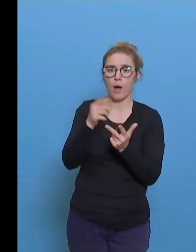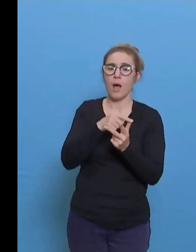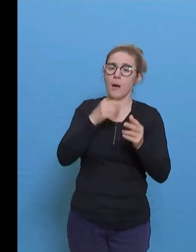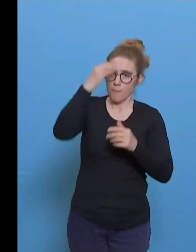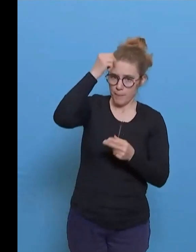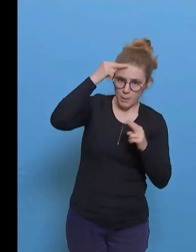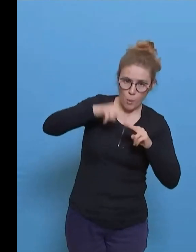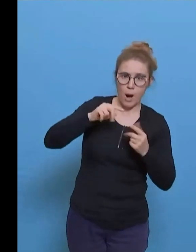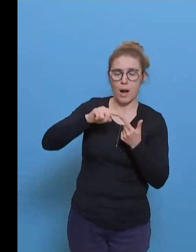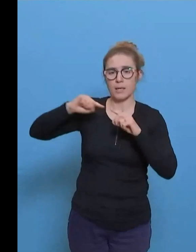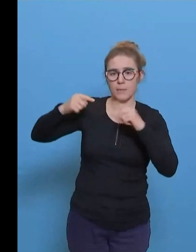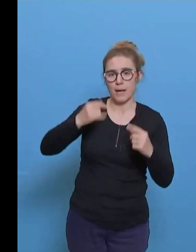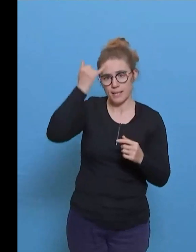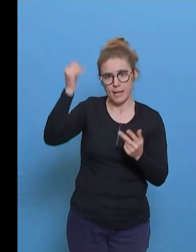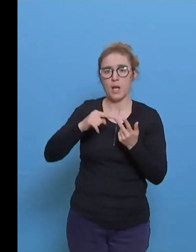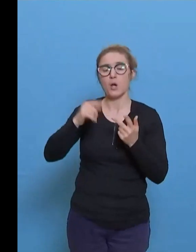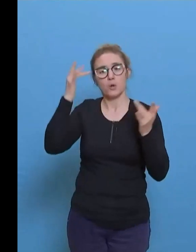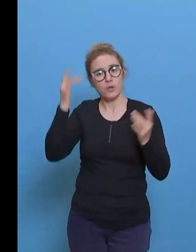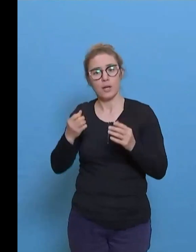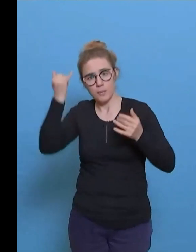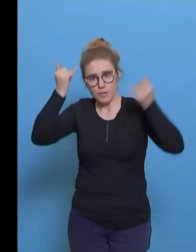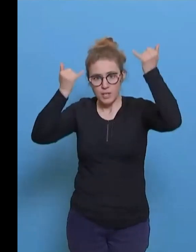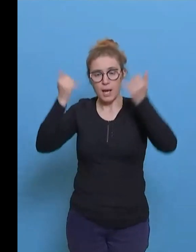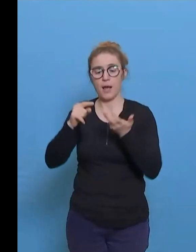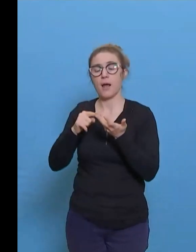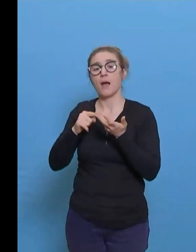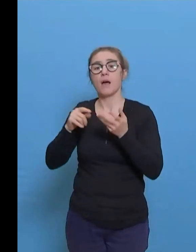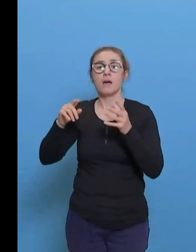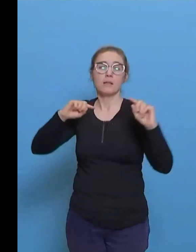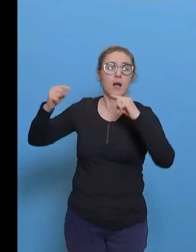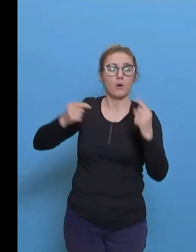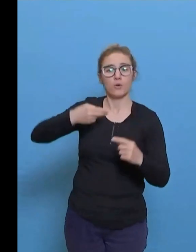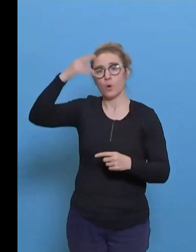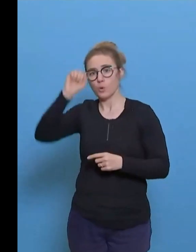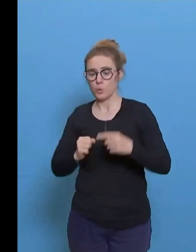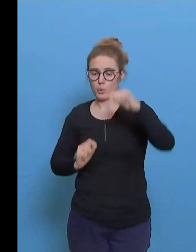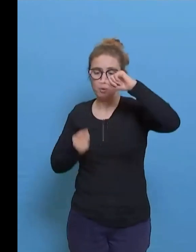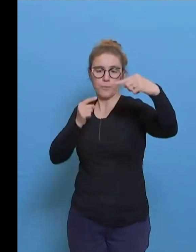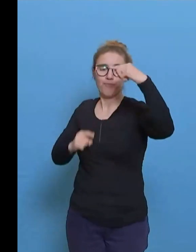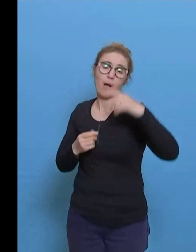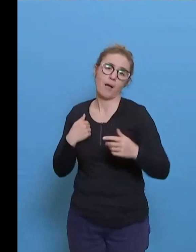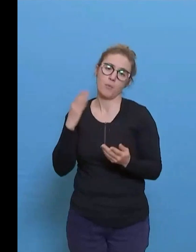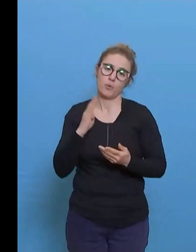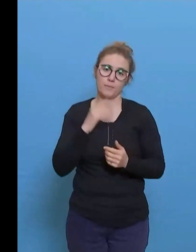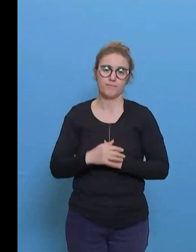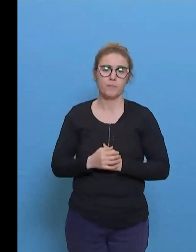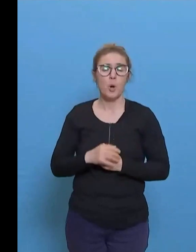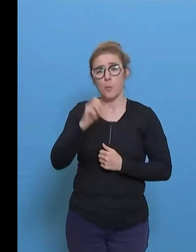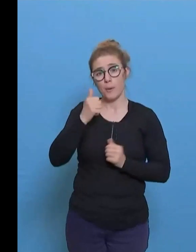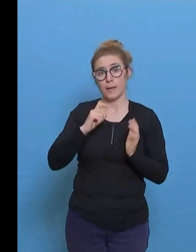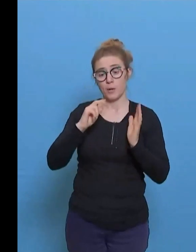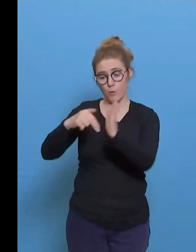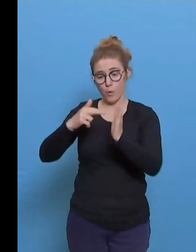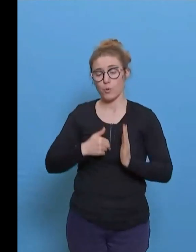d'idées, les cultures de l'imaginaire et le dialogue Nord-Sud, dont là aussi nous avons bien besoin. C'était la première convention signée